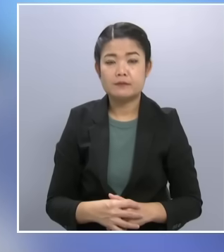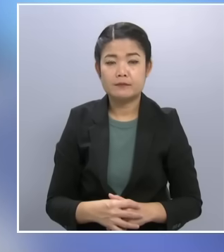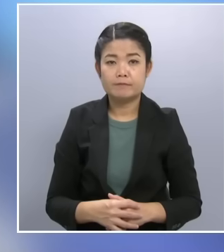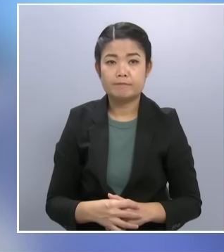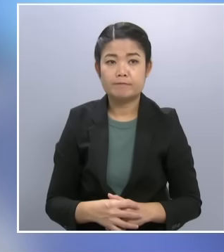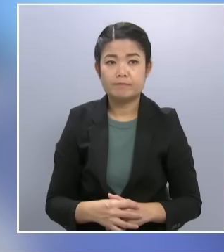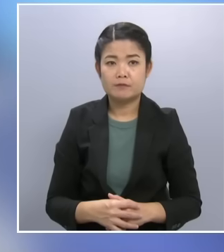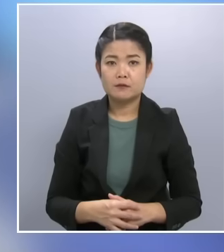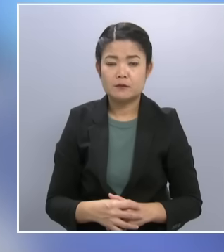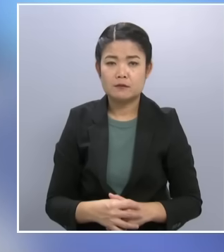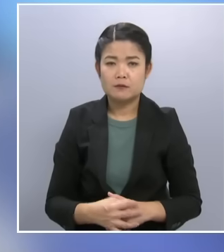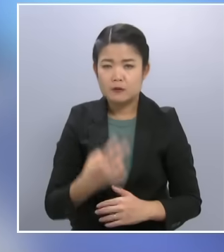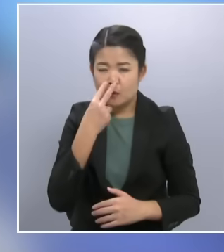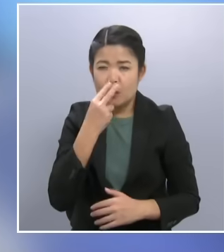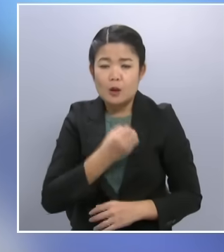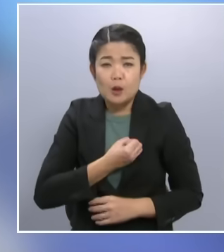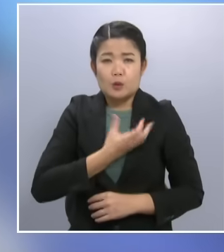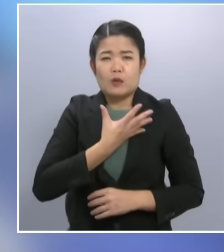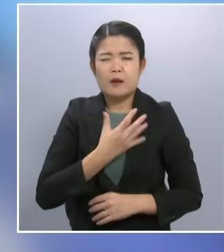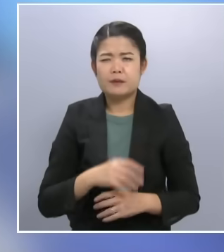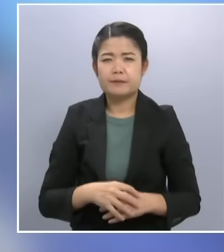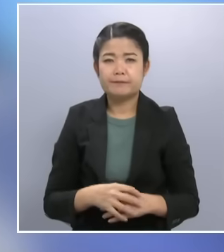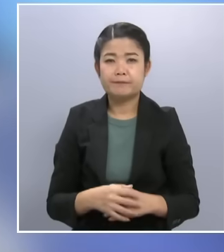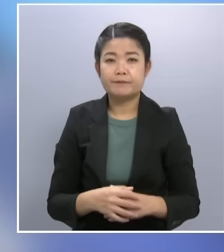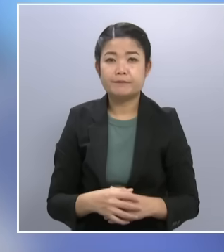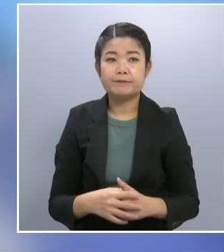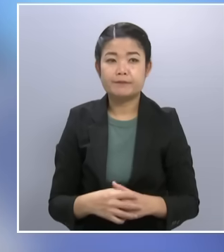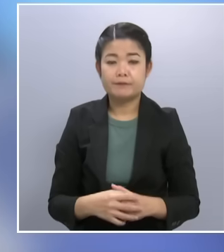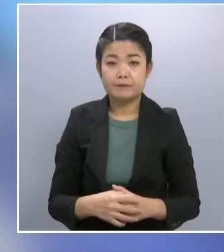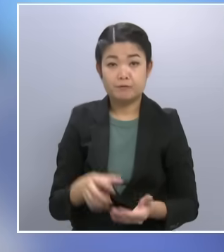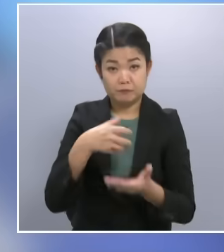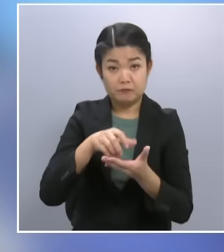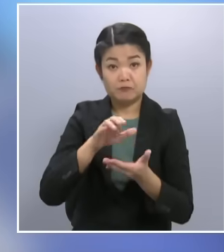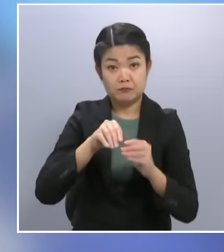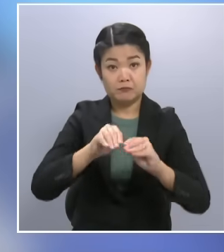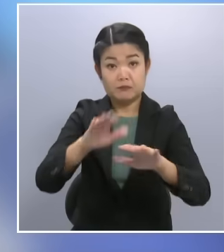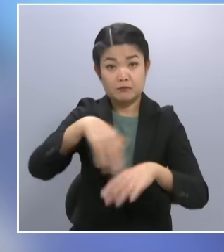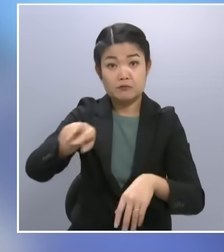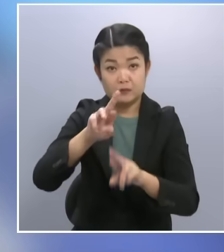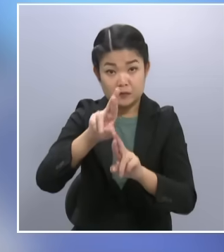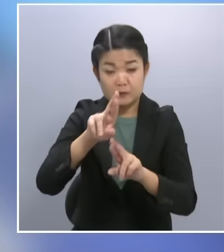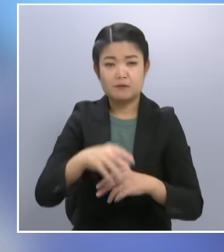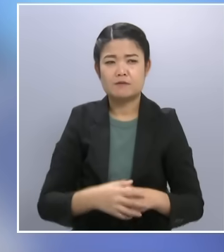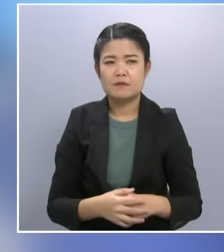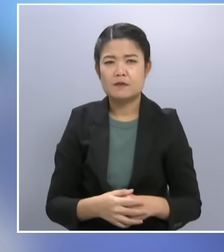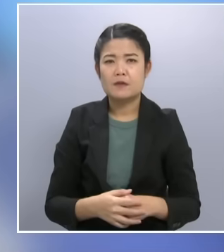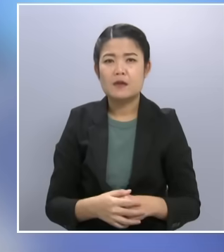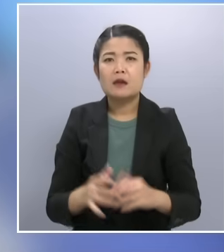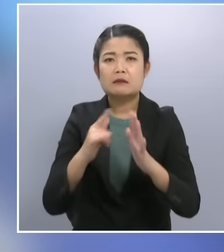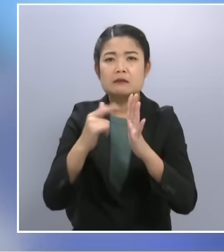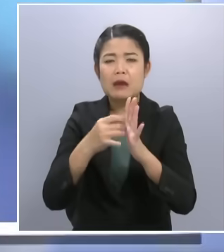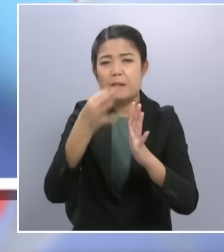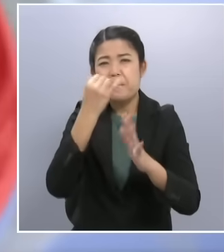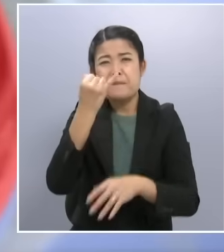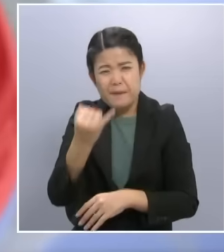เป็นเรื่องราวที่น่าตกใจเหมือนกันนะฮะอันนี้ก็ต้องเรียนคุณผู้ชมไว้ด้วยเหมือนกันประเด็นเรื่องนี้เนี่ยเข้าใจครับว่าการแพ้ยาเนี่ย